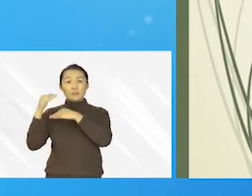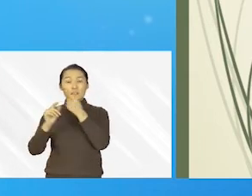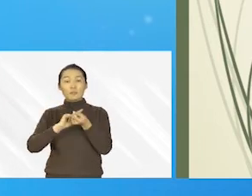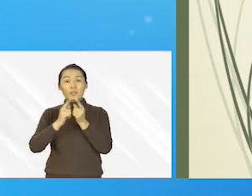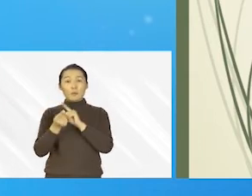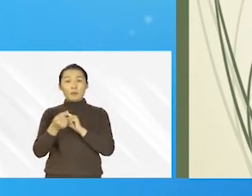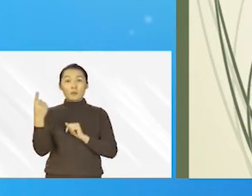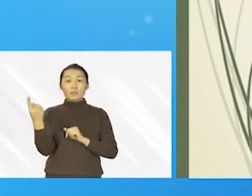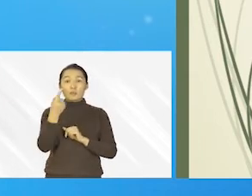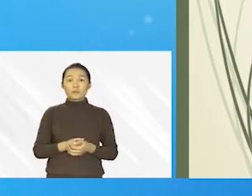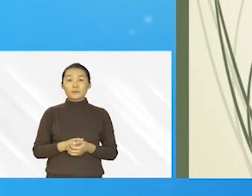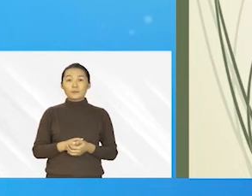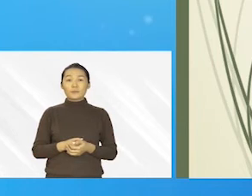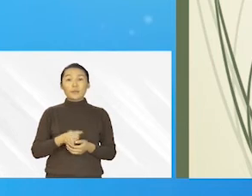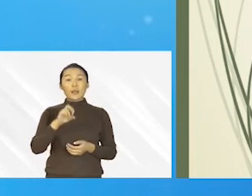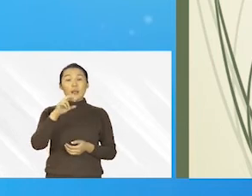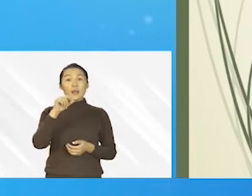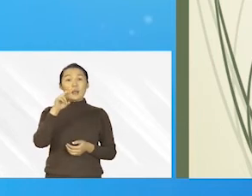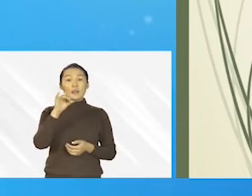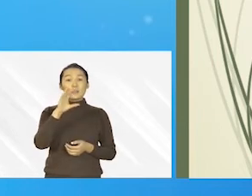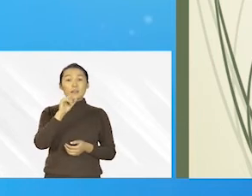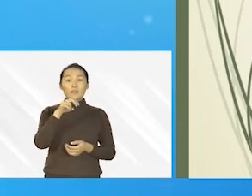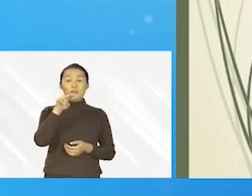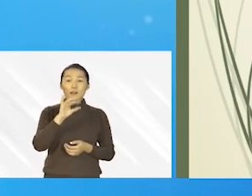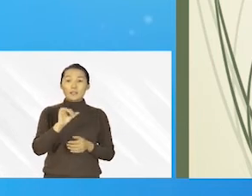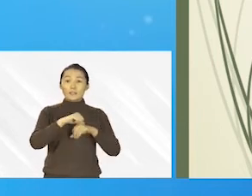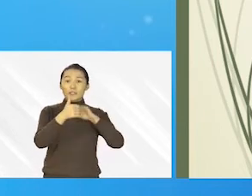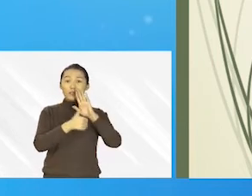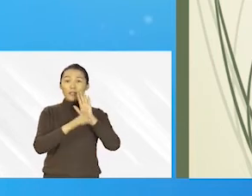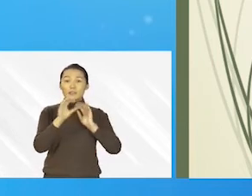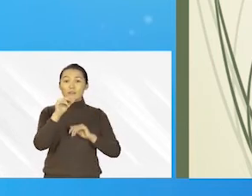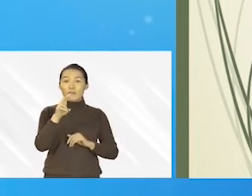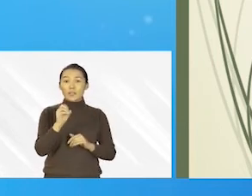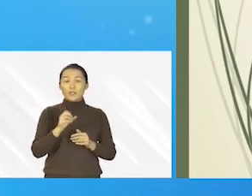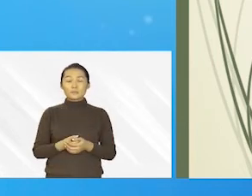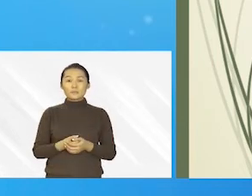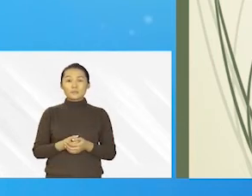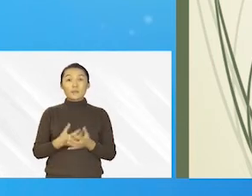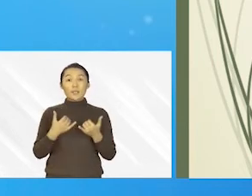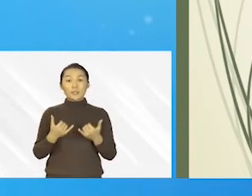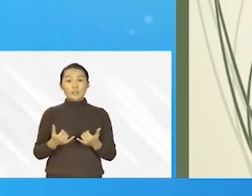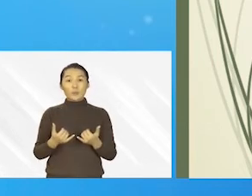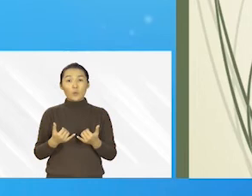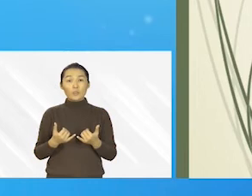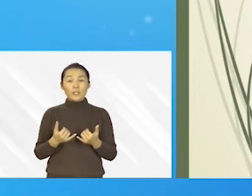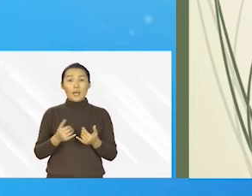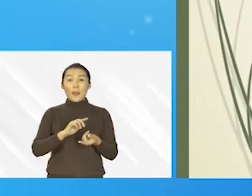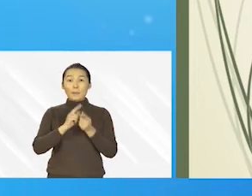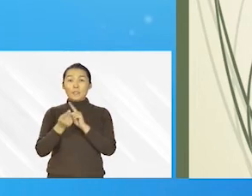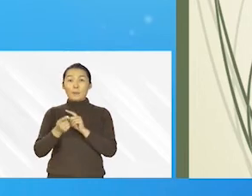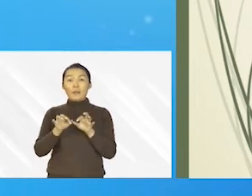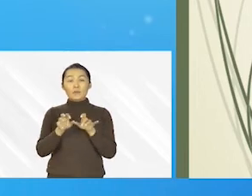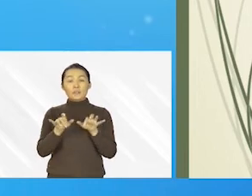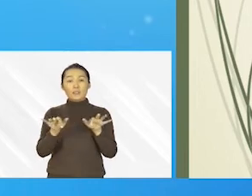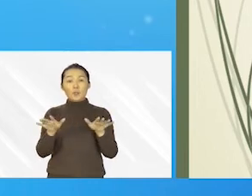впервые заявил итальянец Улис Альдруванди в XVI веке. Сегодня метаморфоз